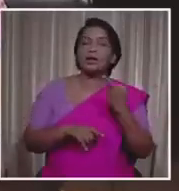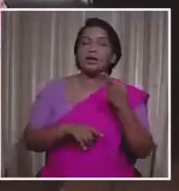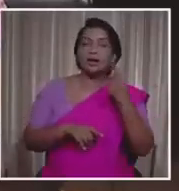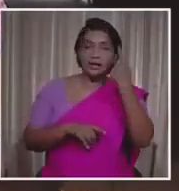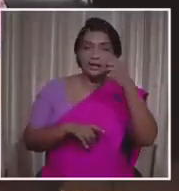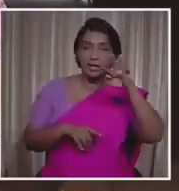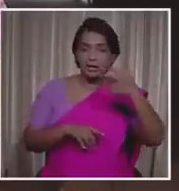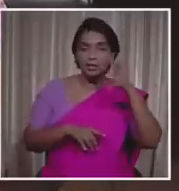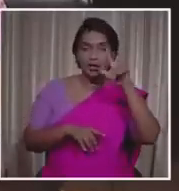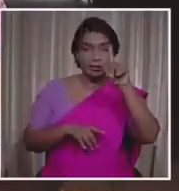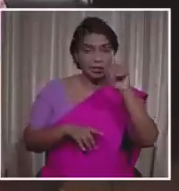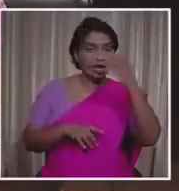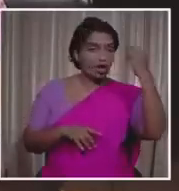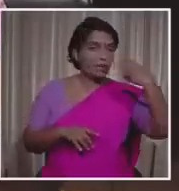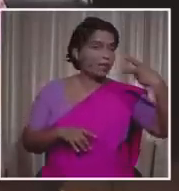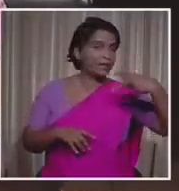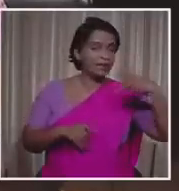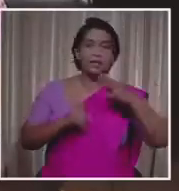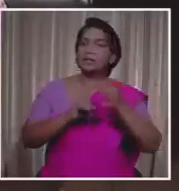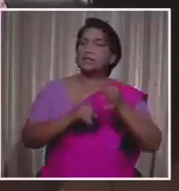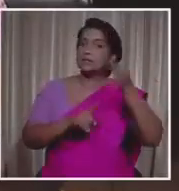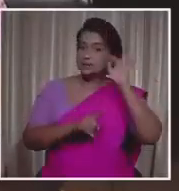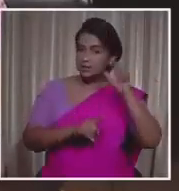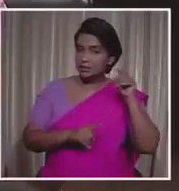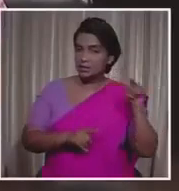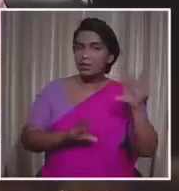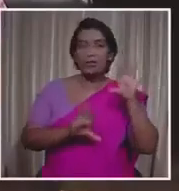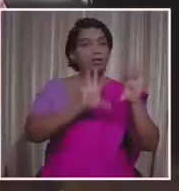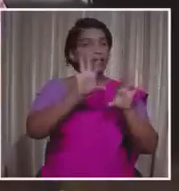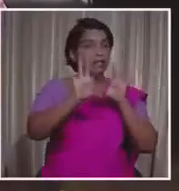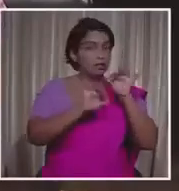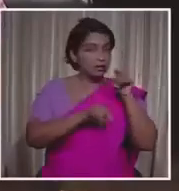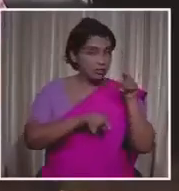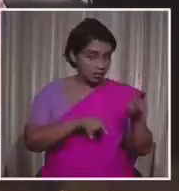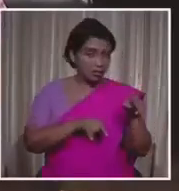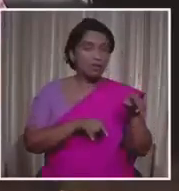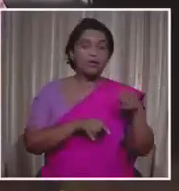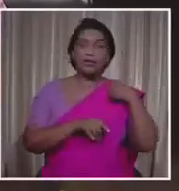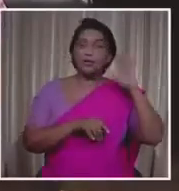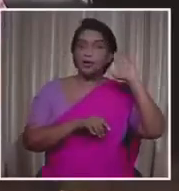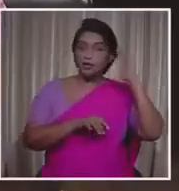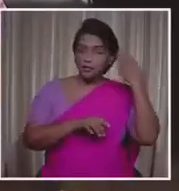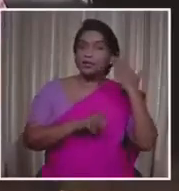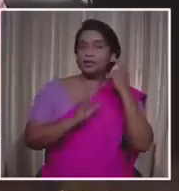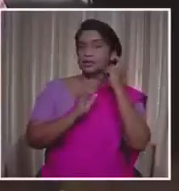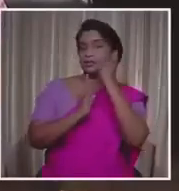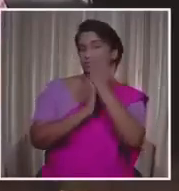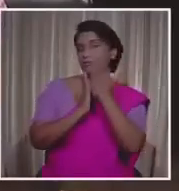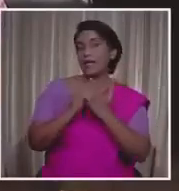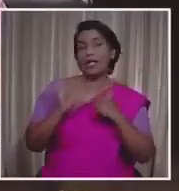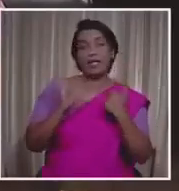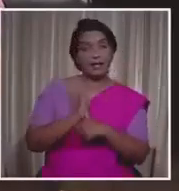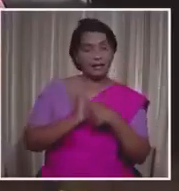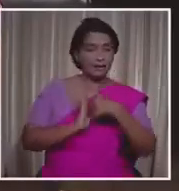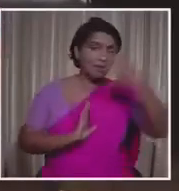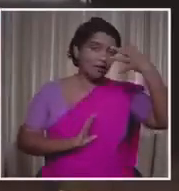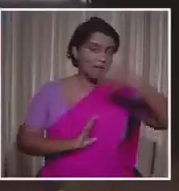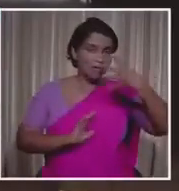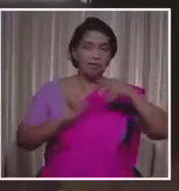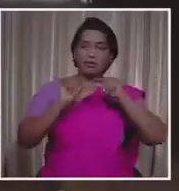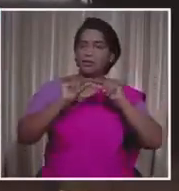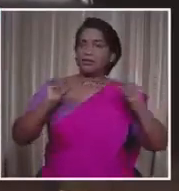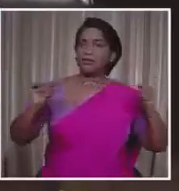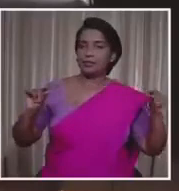1981 අංක 2 දරන ජනාධිපතිවරයා තෝරාපත් කර ගැනීමේ විශේෂ විධිවිධාන පනතේ 4 වැනි